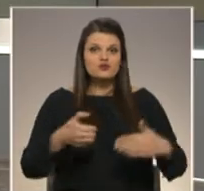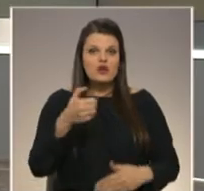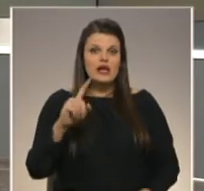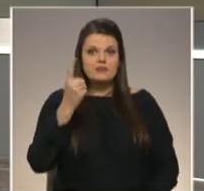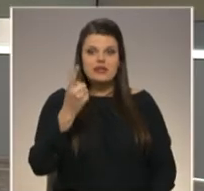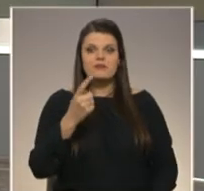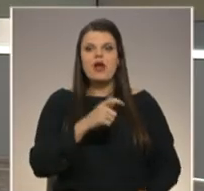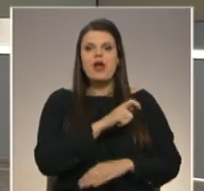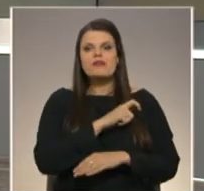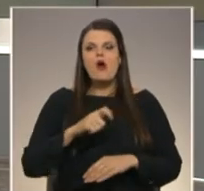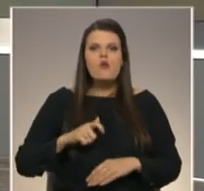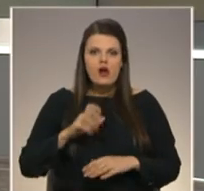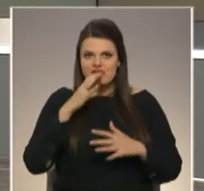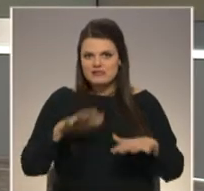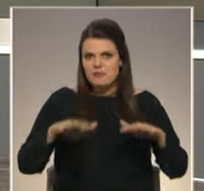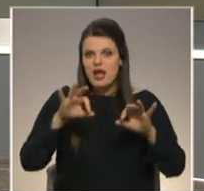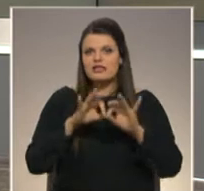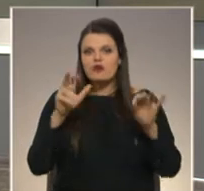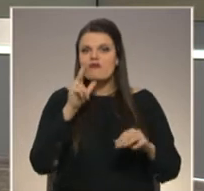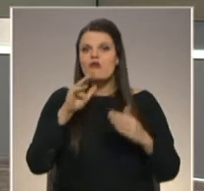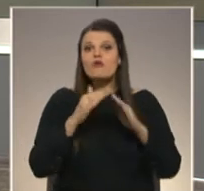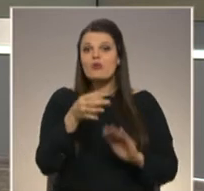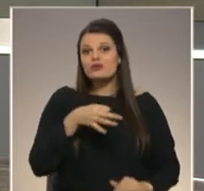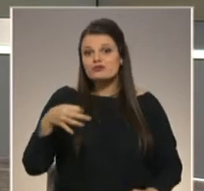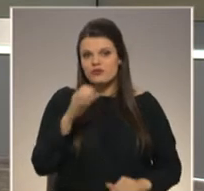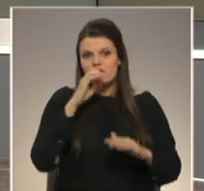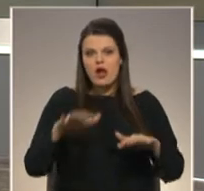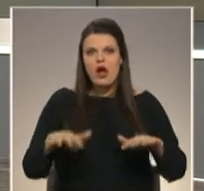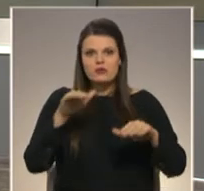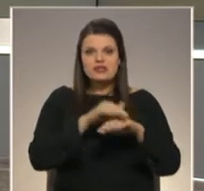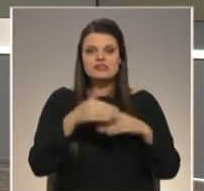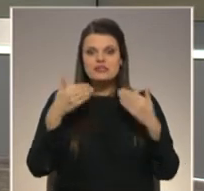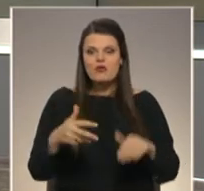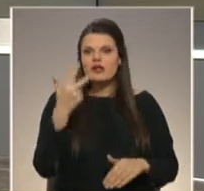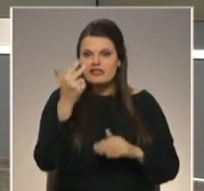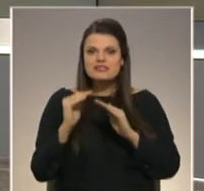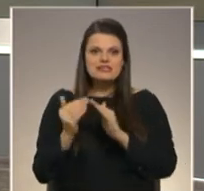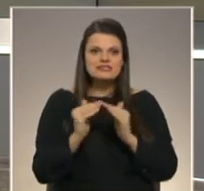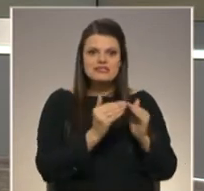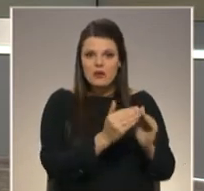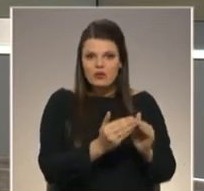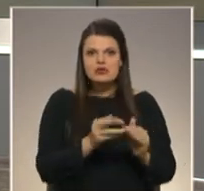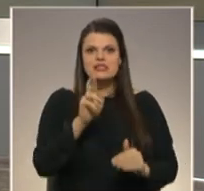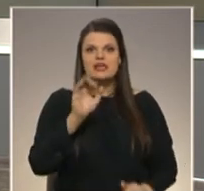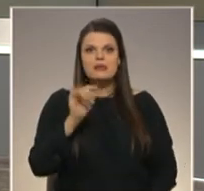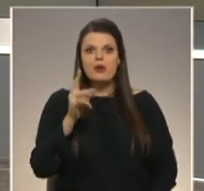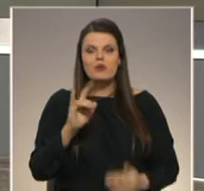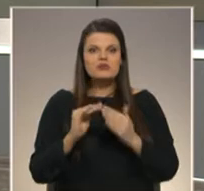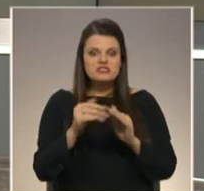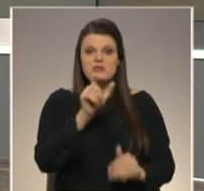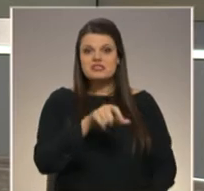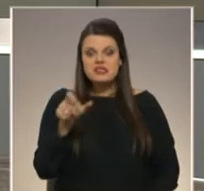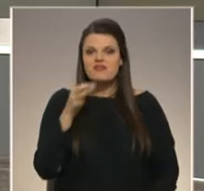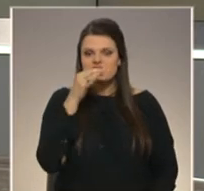Šogad pirmie Daugavas pali sākušies Daugavpils novadā, kur aplošana konstatēta jau trīs ciemos. Ribaku ciemu iedzīvotāji atzīst,